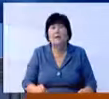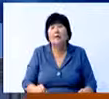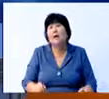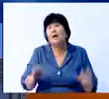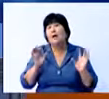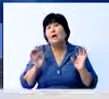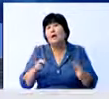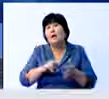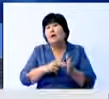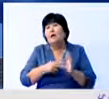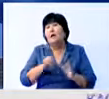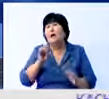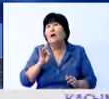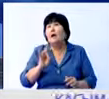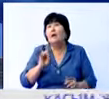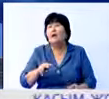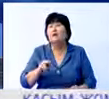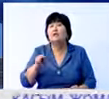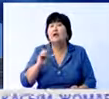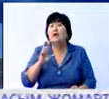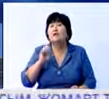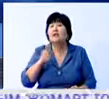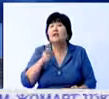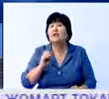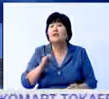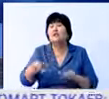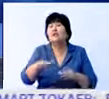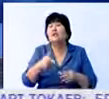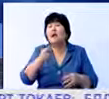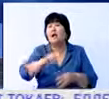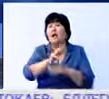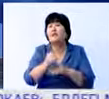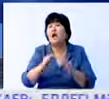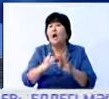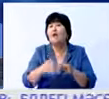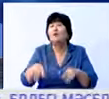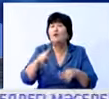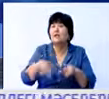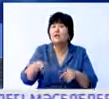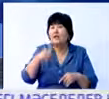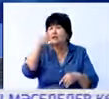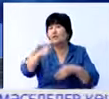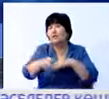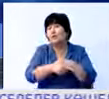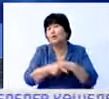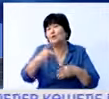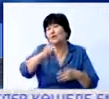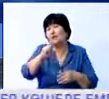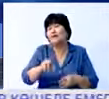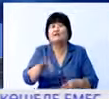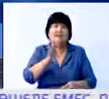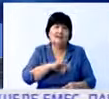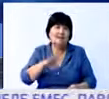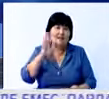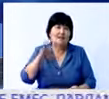Игі жоба. Арал аудандағы жақсы қылыш кентінде газдандыру жұмыстары басталды. Бұйырса, ауылдың ағайын жыл соңына дейін көгілдір отының игілігін